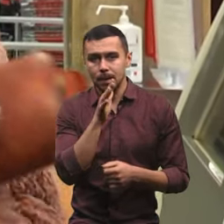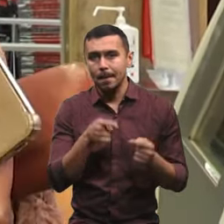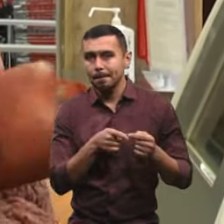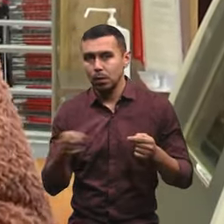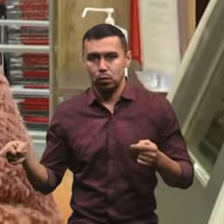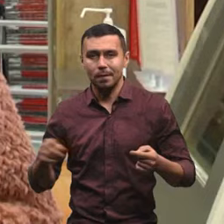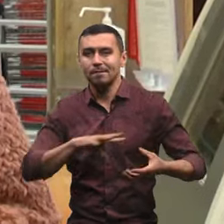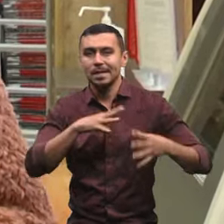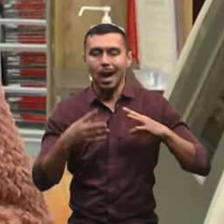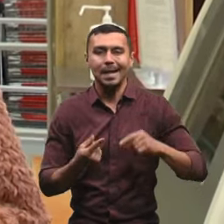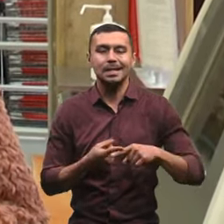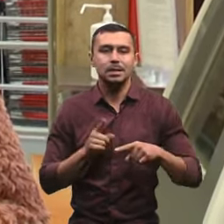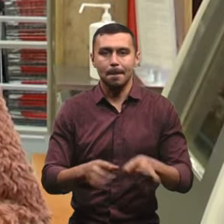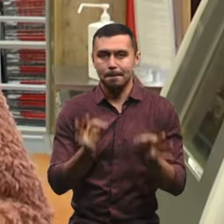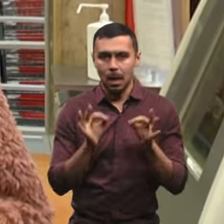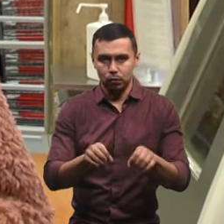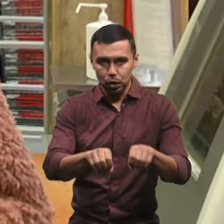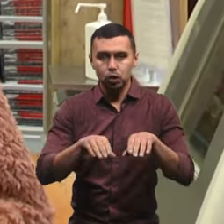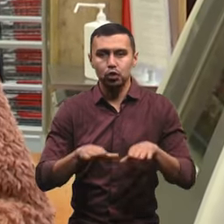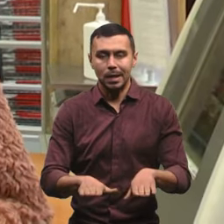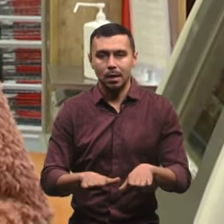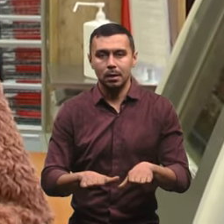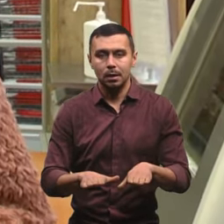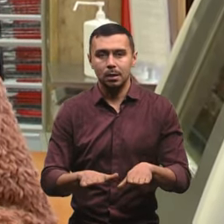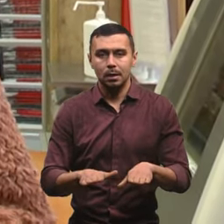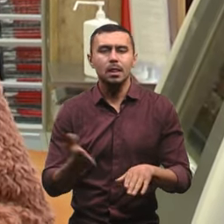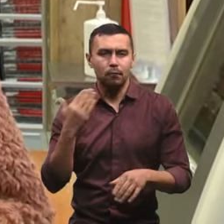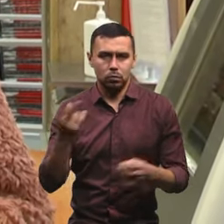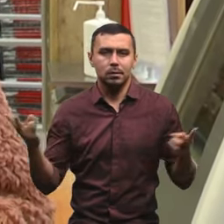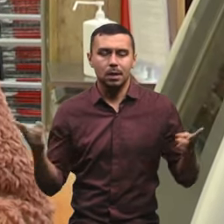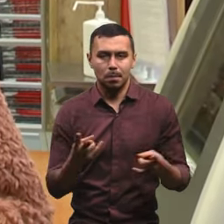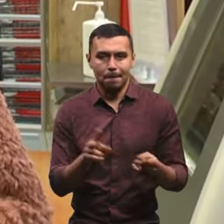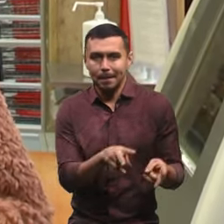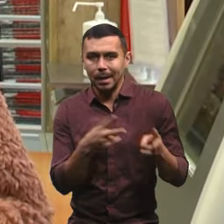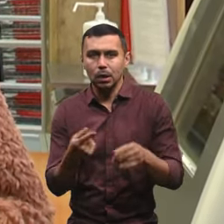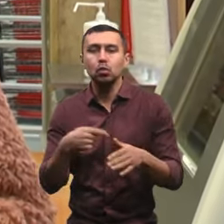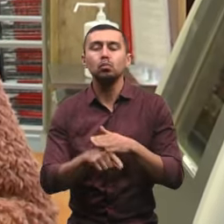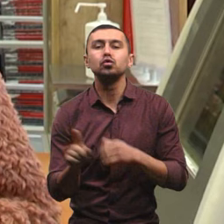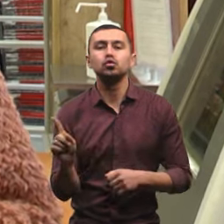і взагалі це правильне рішення. І давно пора було це вже перейти, тому що